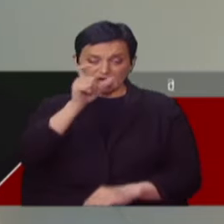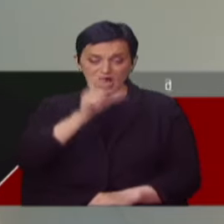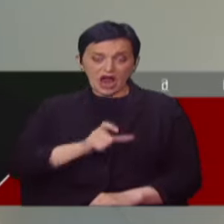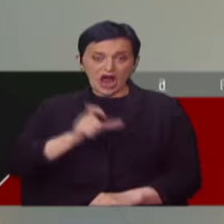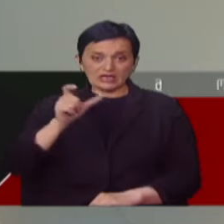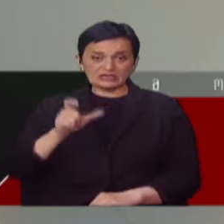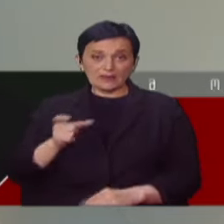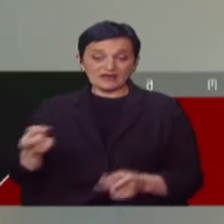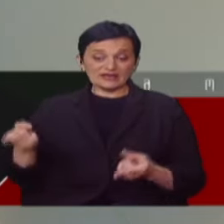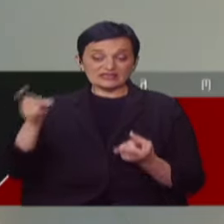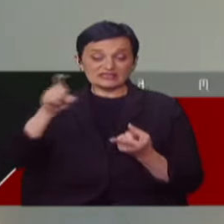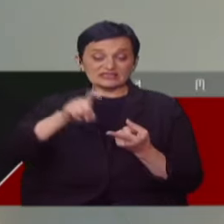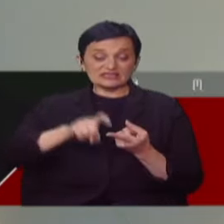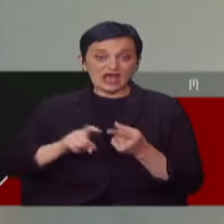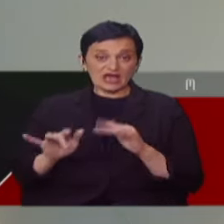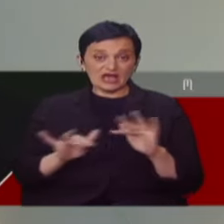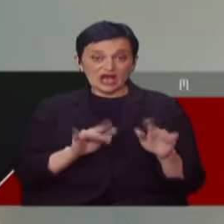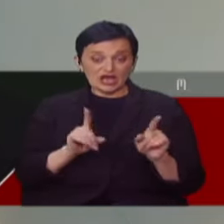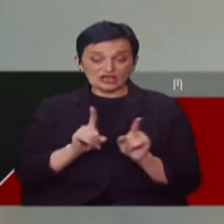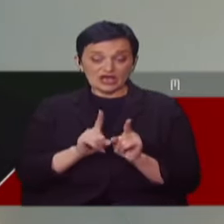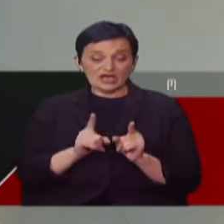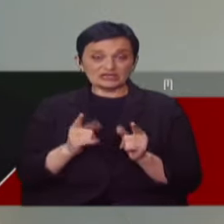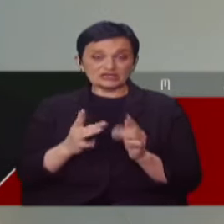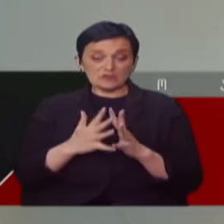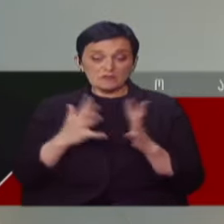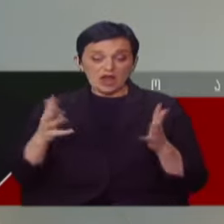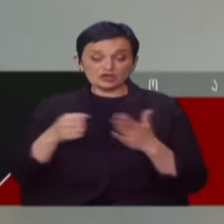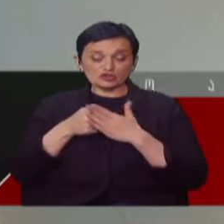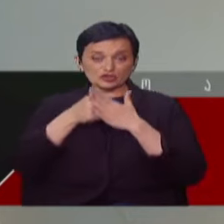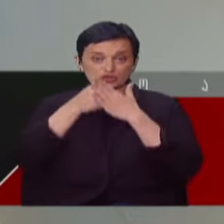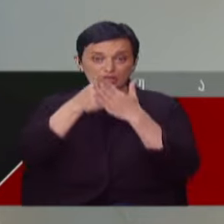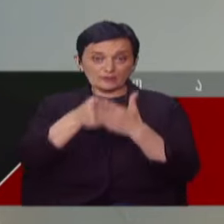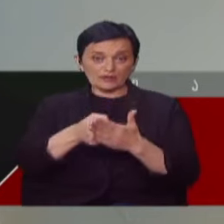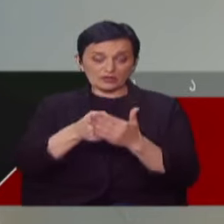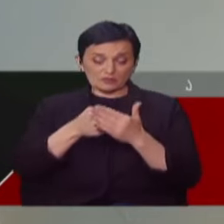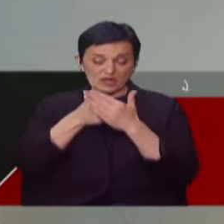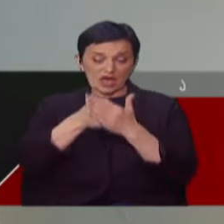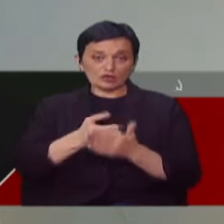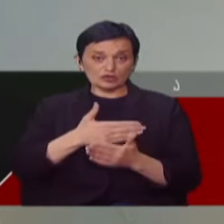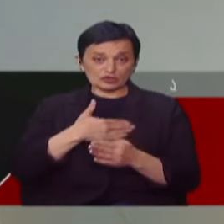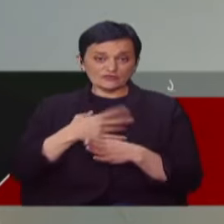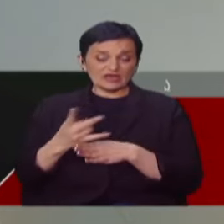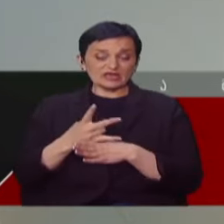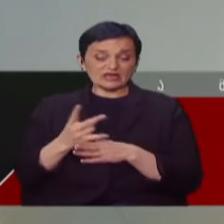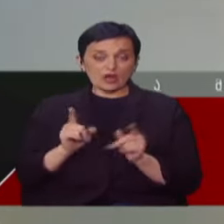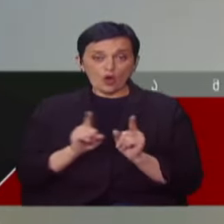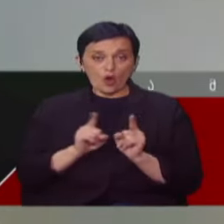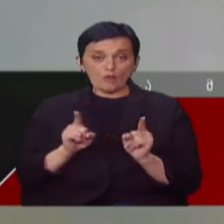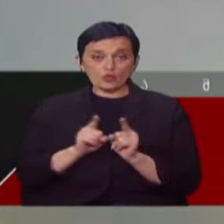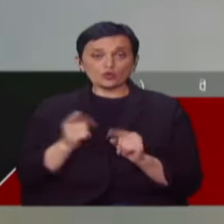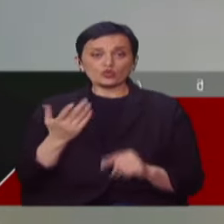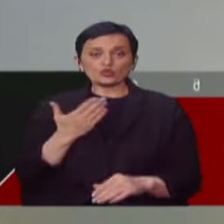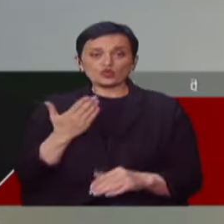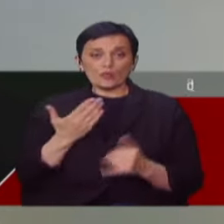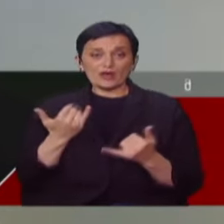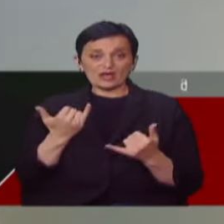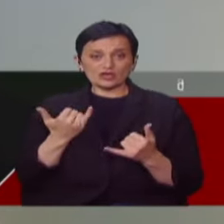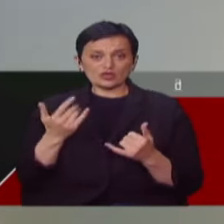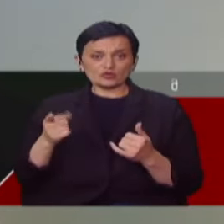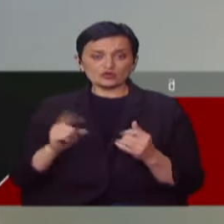ადამიანებზე ზეგავლენის ისეთ მასშტაბს მივაღწიეთ და ისეთ მასშტაბს მიაღწია ჩვენმა რადიკალურმა ოპოზიციამ, რომელიც